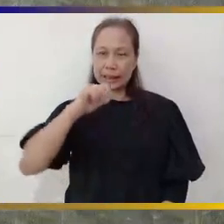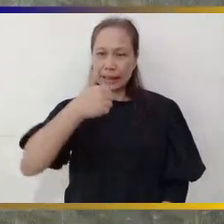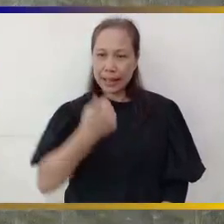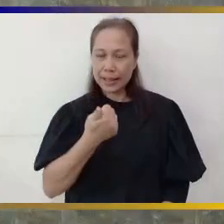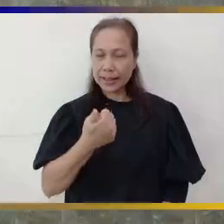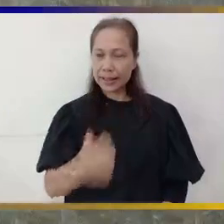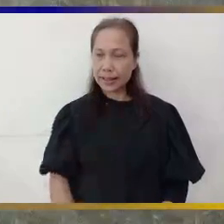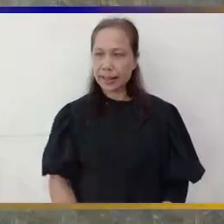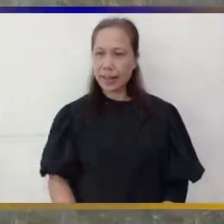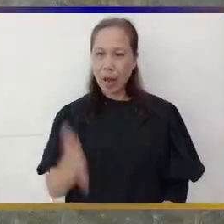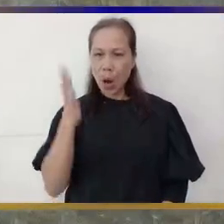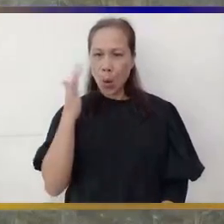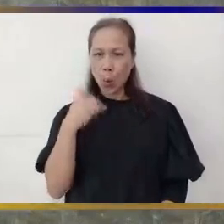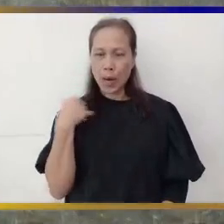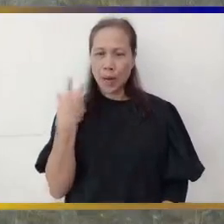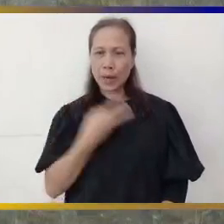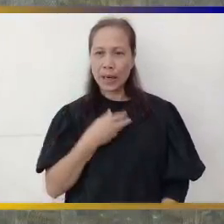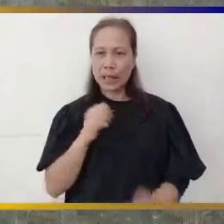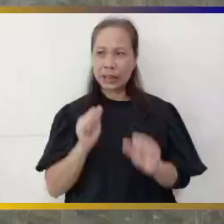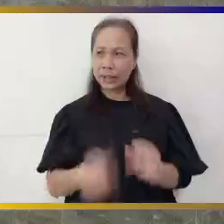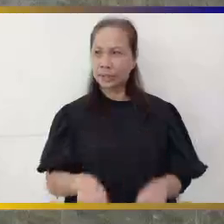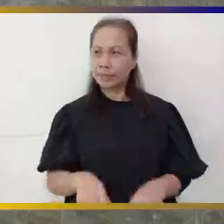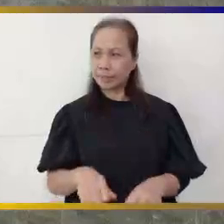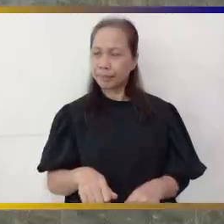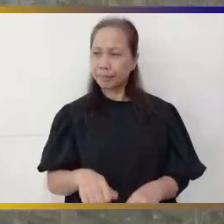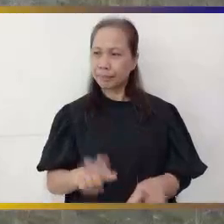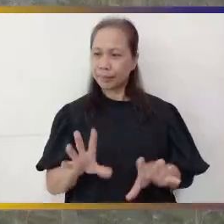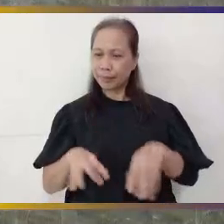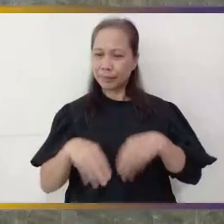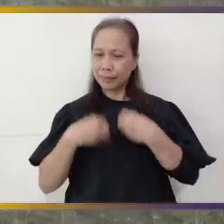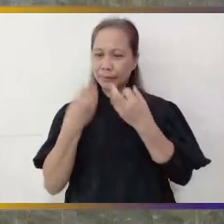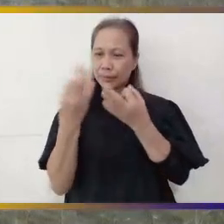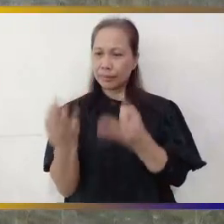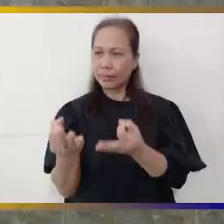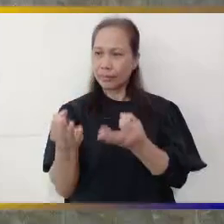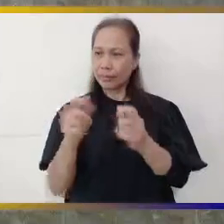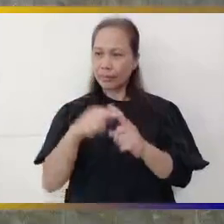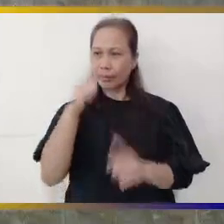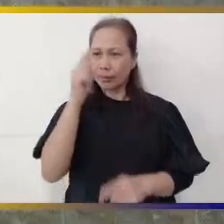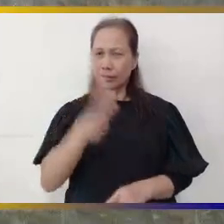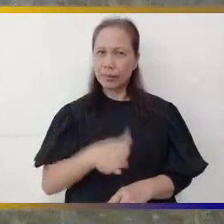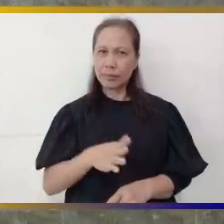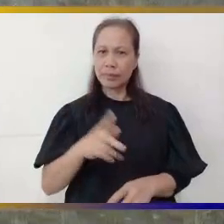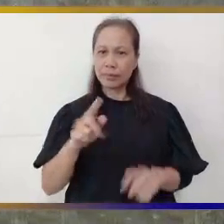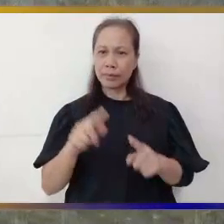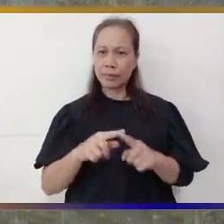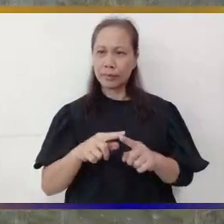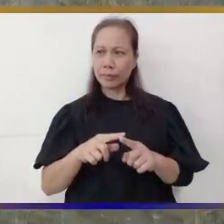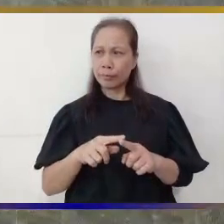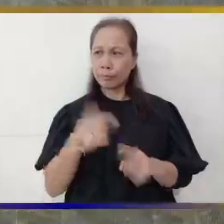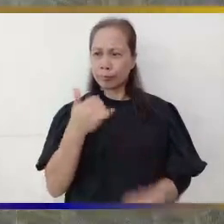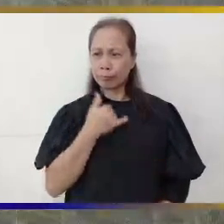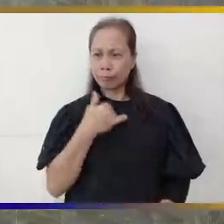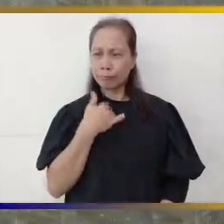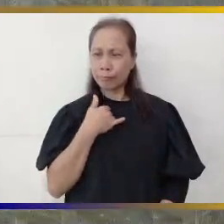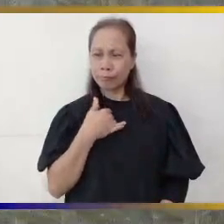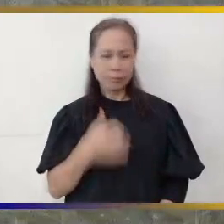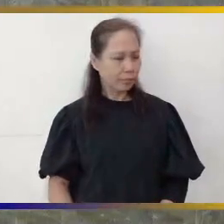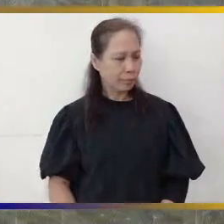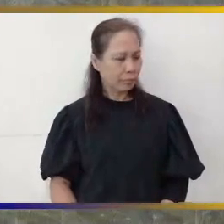Why They were able na magoffer sila sa Diyos ng ganong polluted look verse